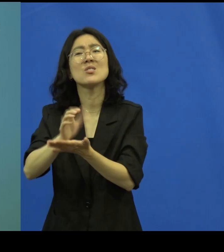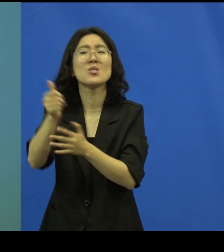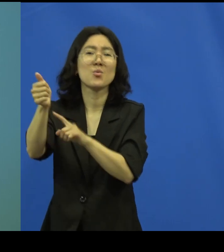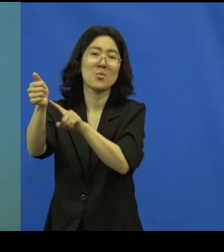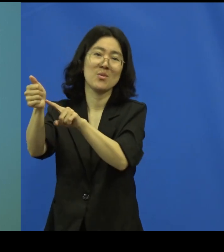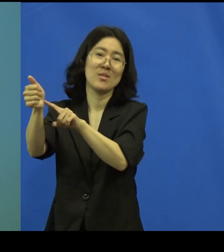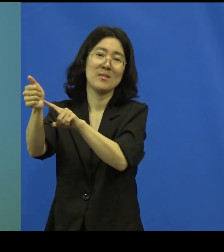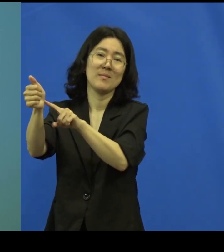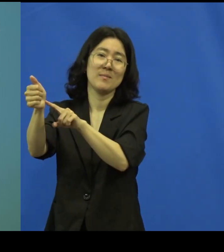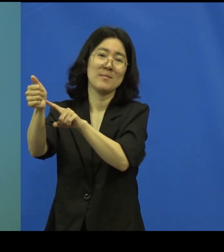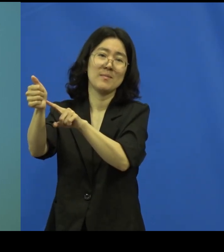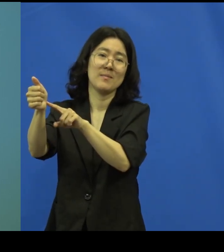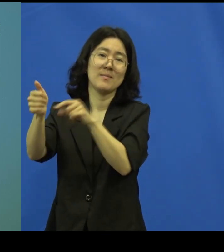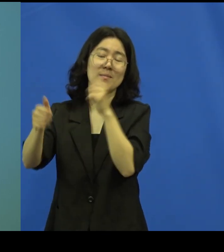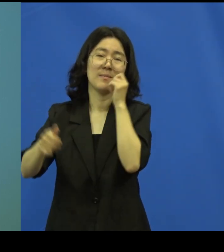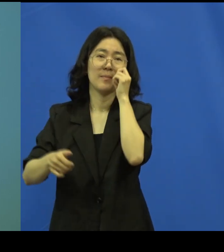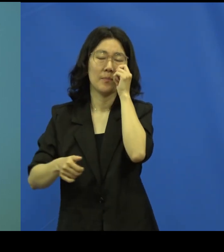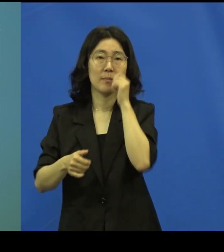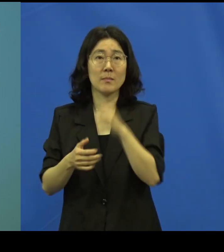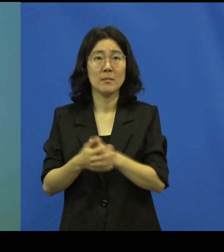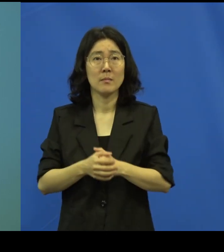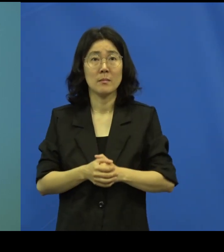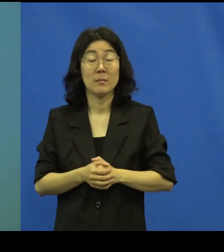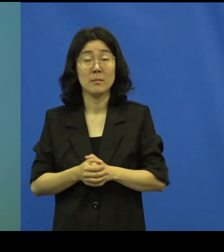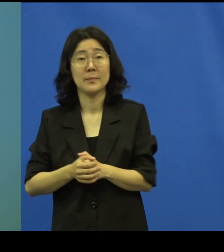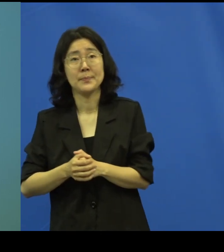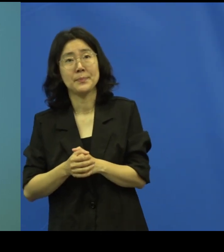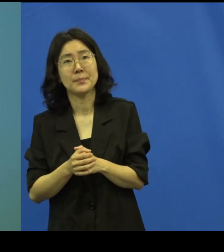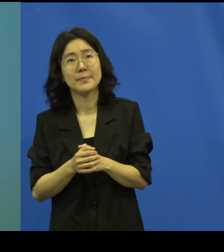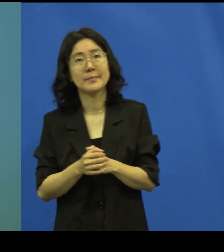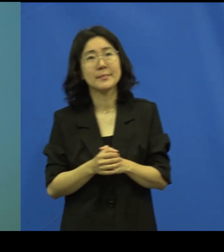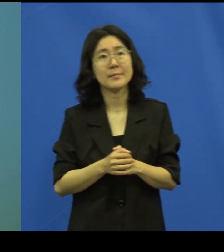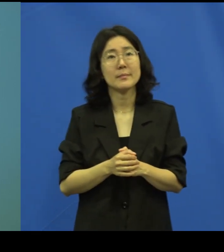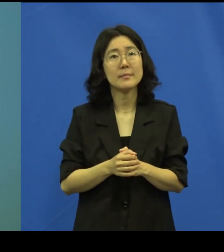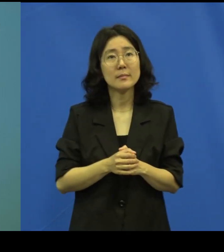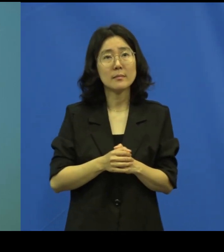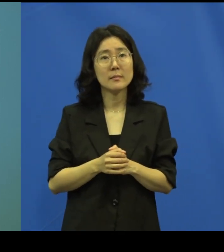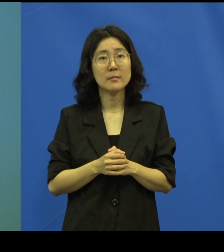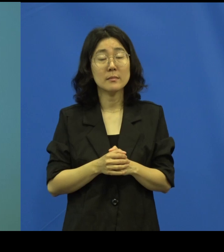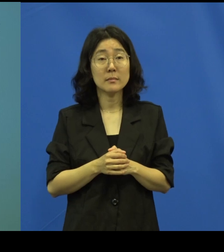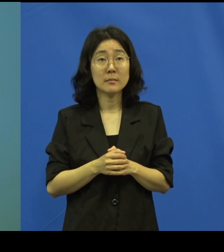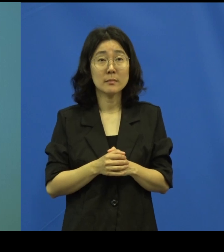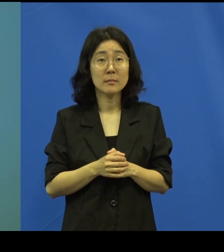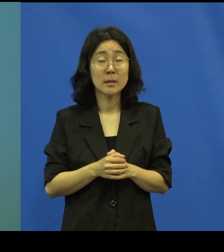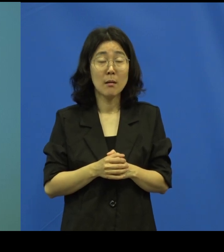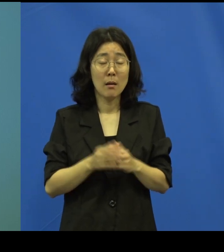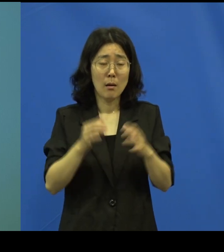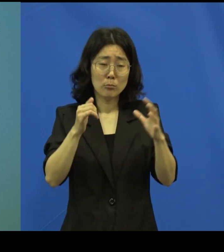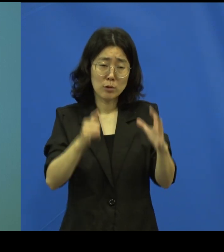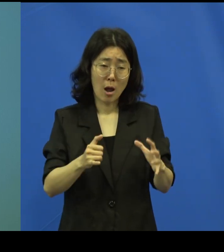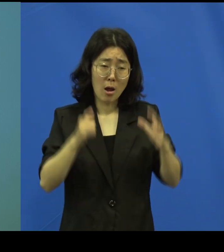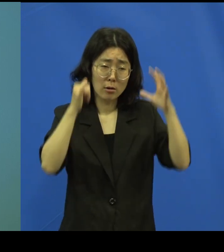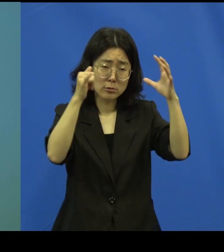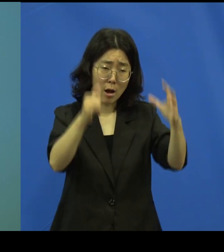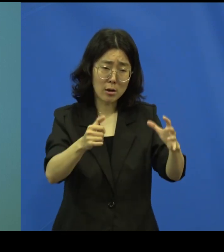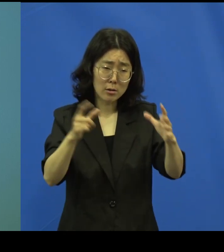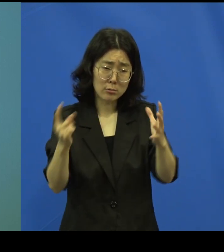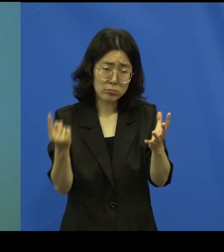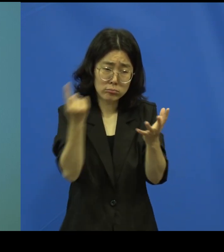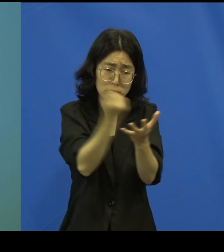이런 질문을 하죠. 그러면 세상에서 어떻게 사나? 그렇게 당하고 그렇게 피해를 입고